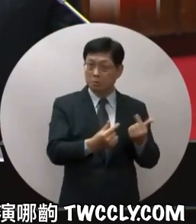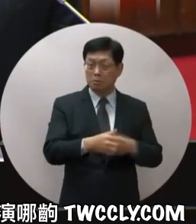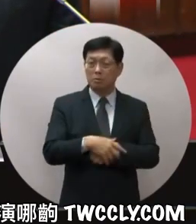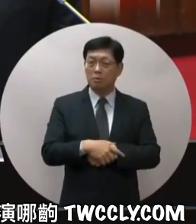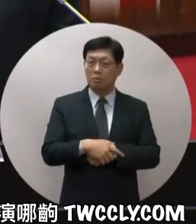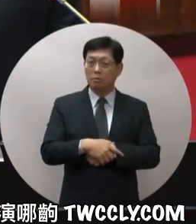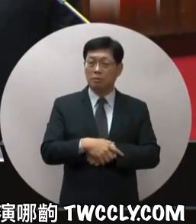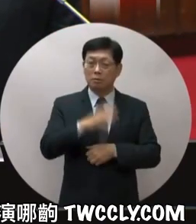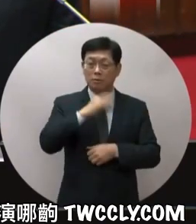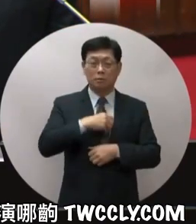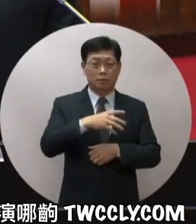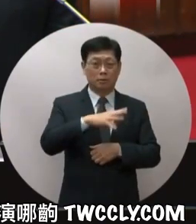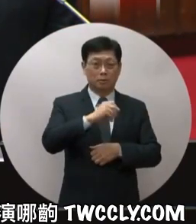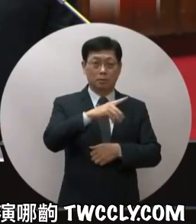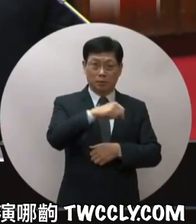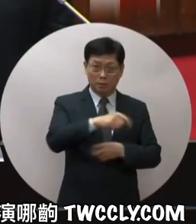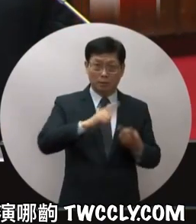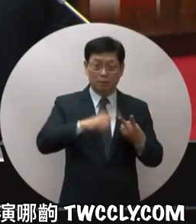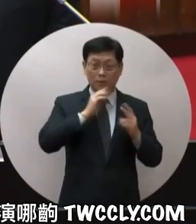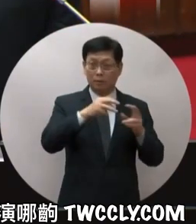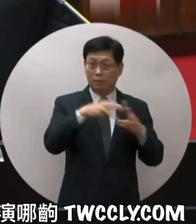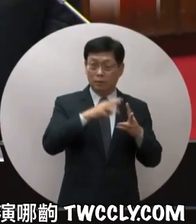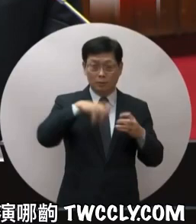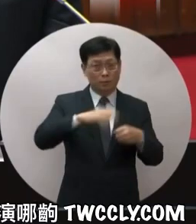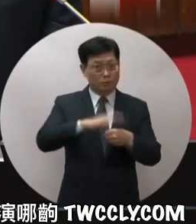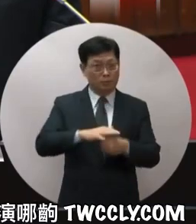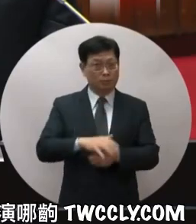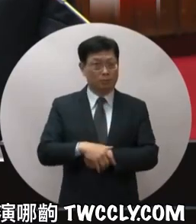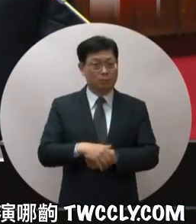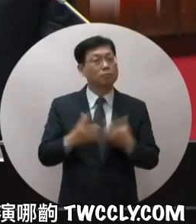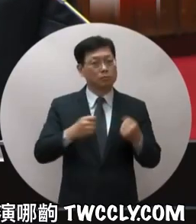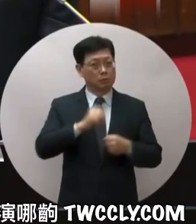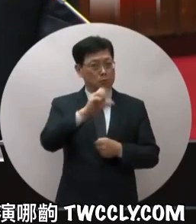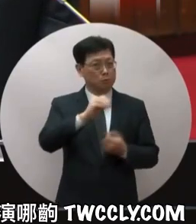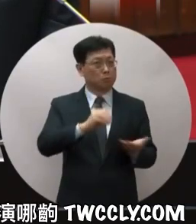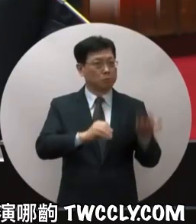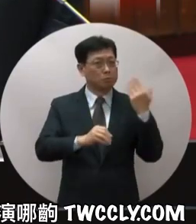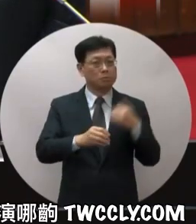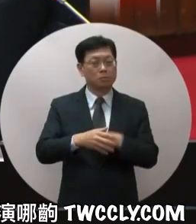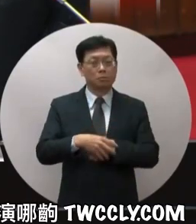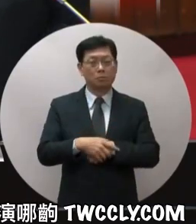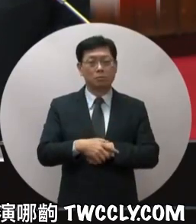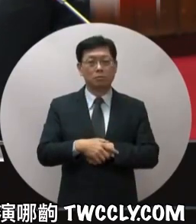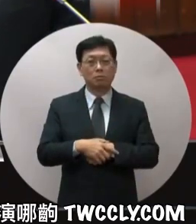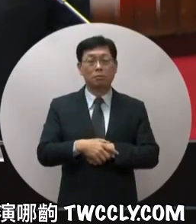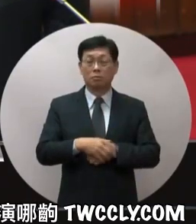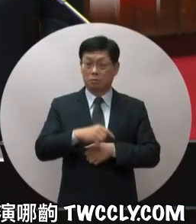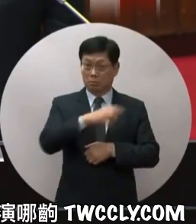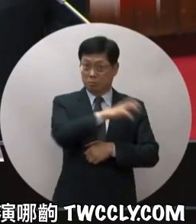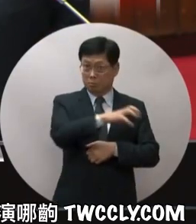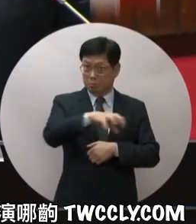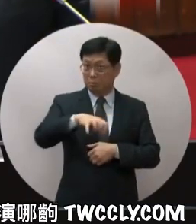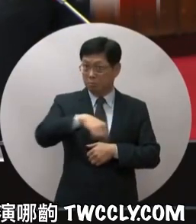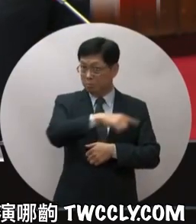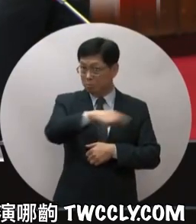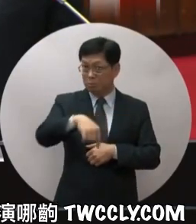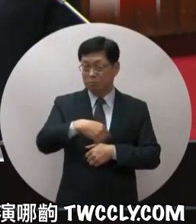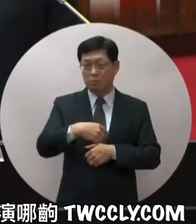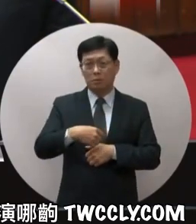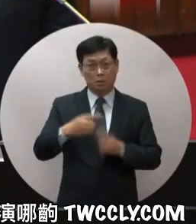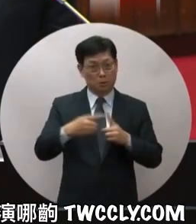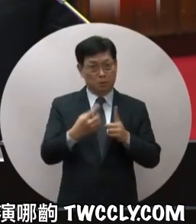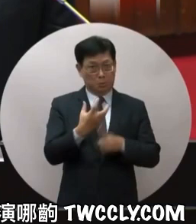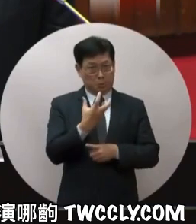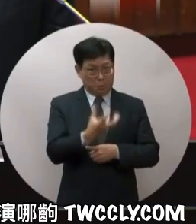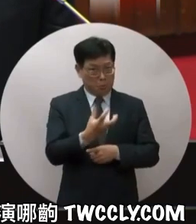萬丹中秋內部他們都超過5萬所以那邊比較多